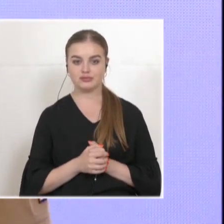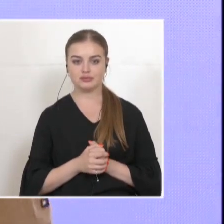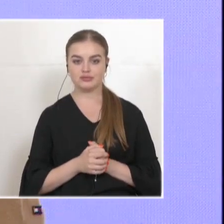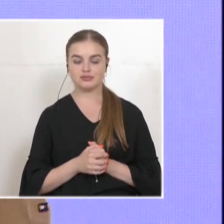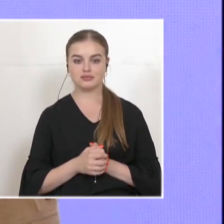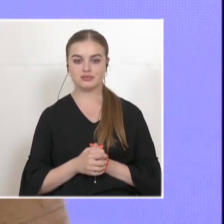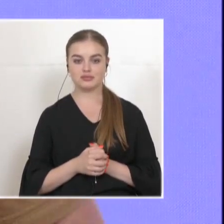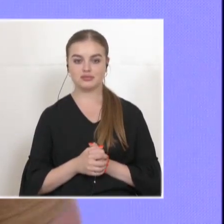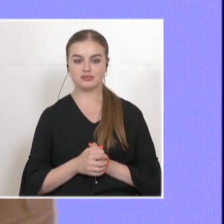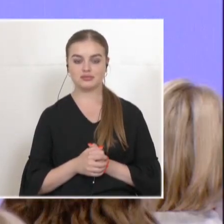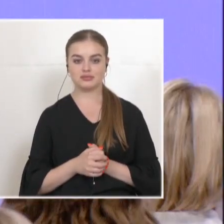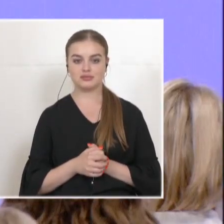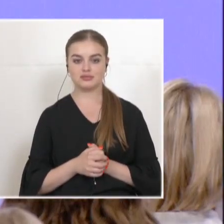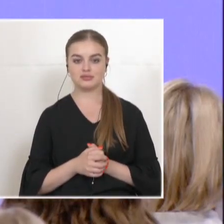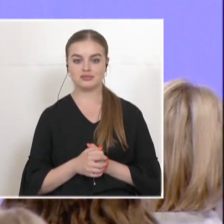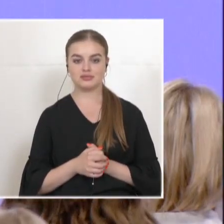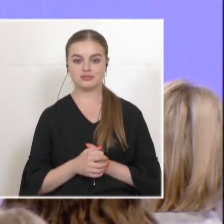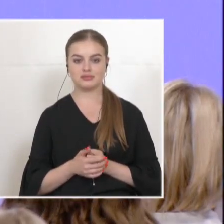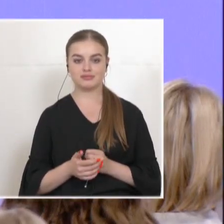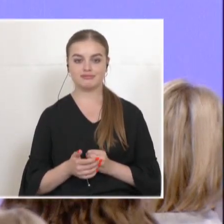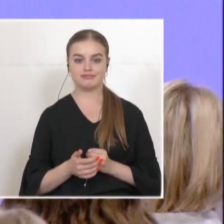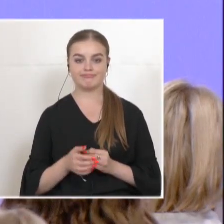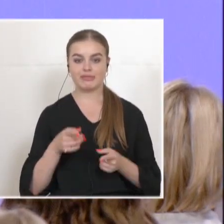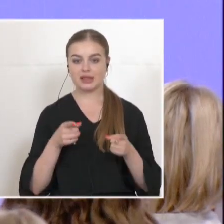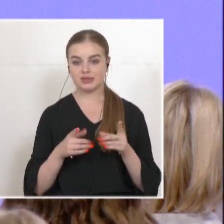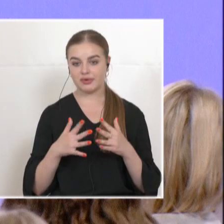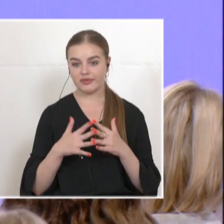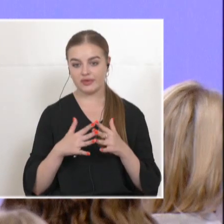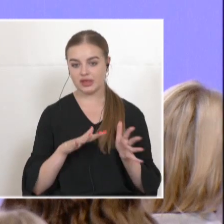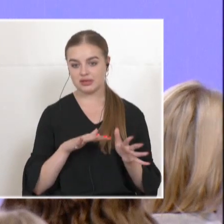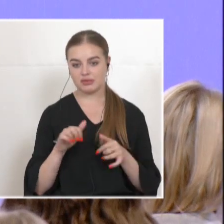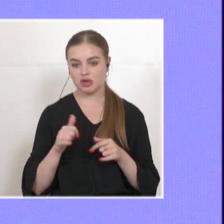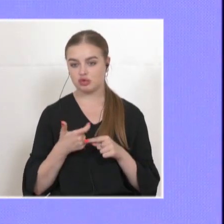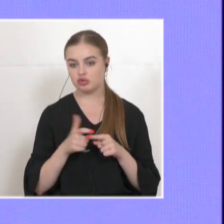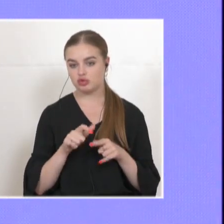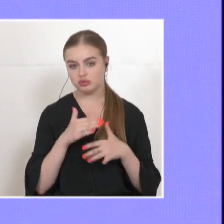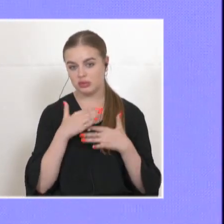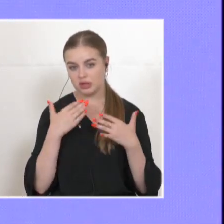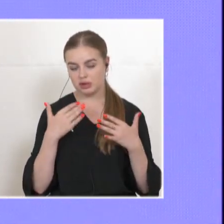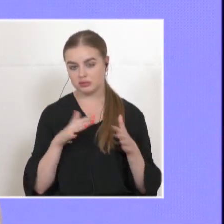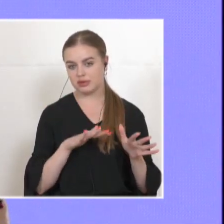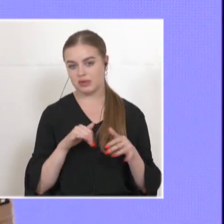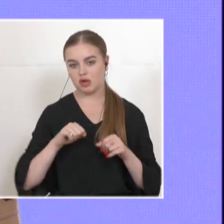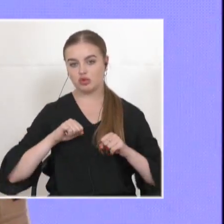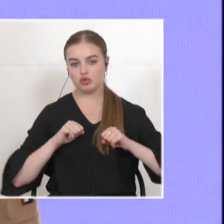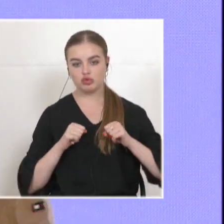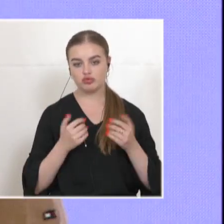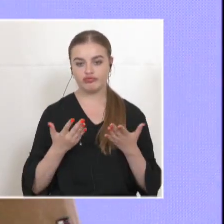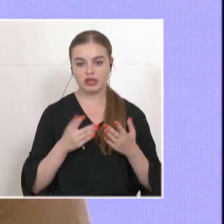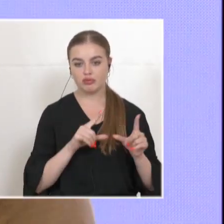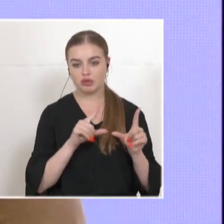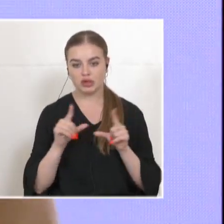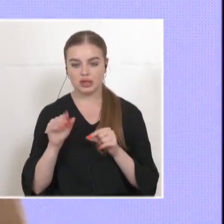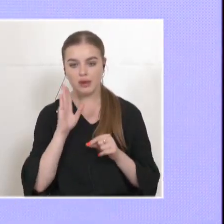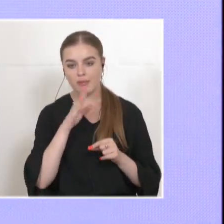Так. І насправді війна, вона забирає дуже багато. Вона забирає друзів, які поїхали,